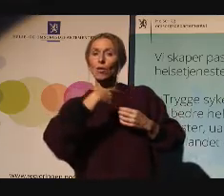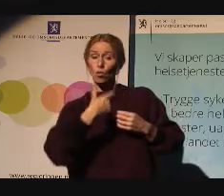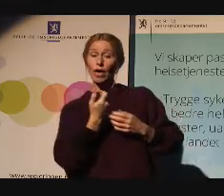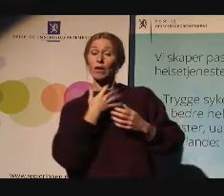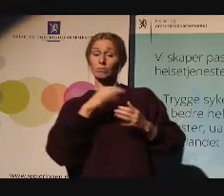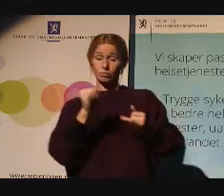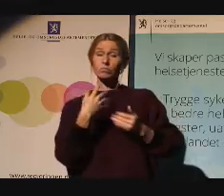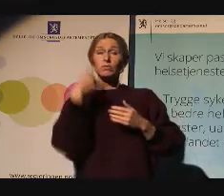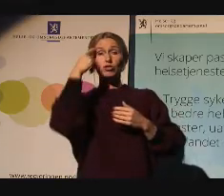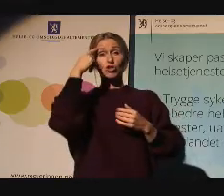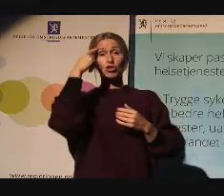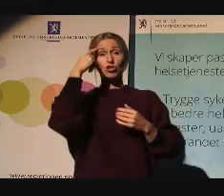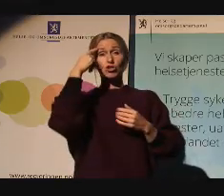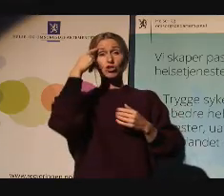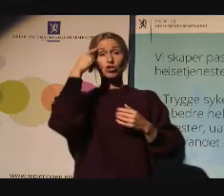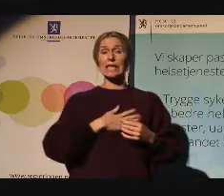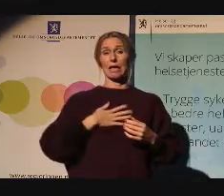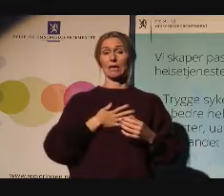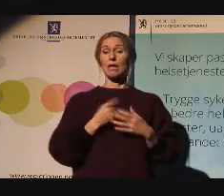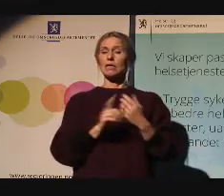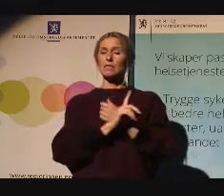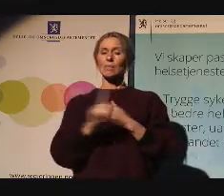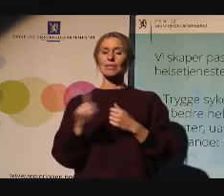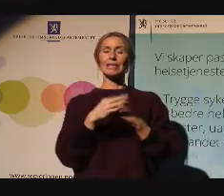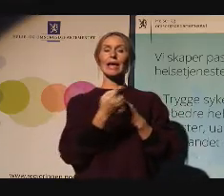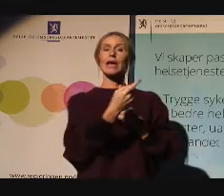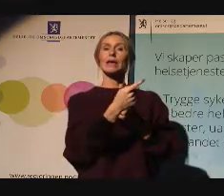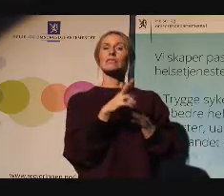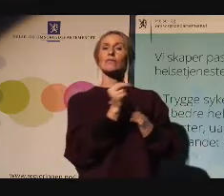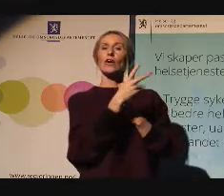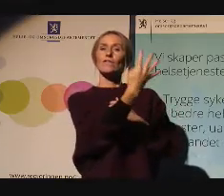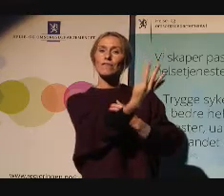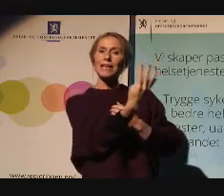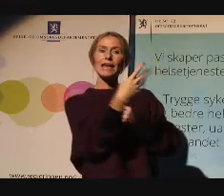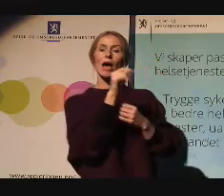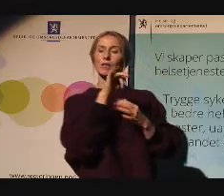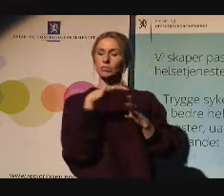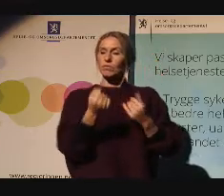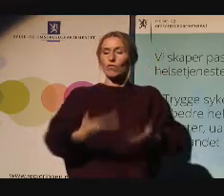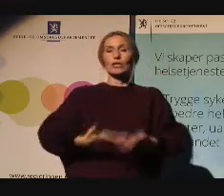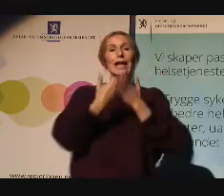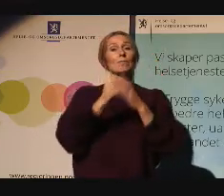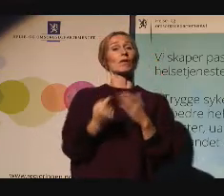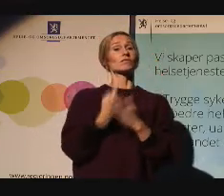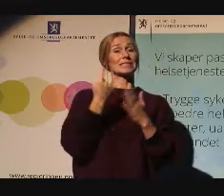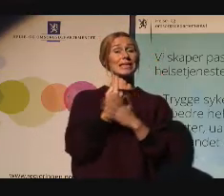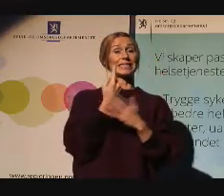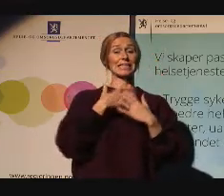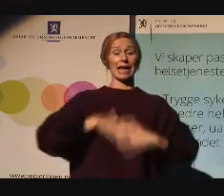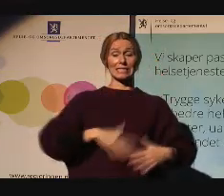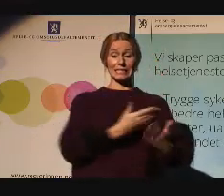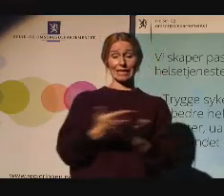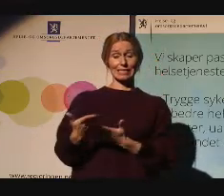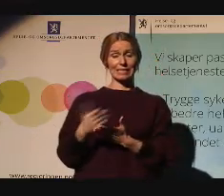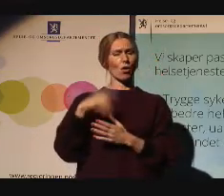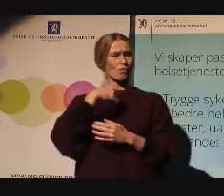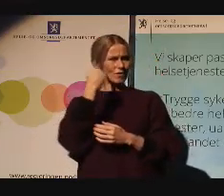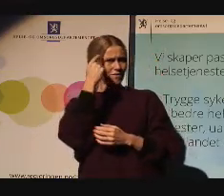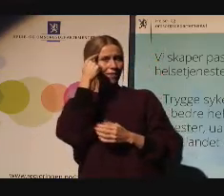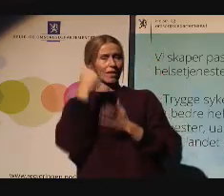lidelse. Samtidig så svarer kun 4 at de har fått hjelp fra spesialisthelsetjenesten. Og vi vet at